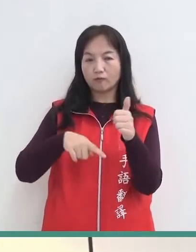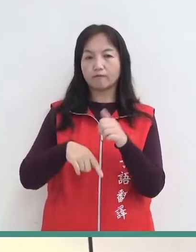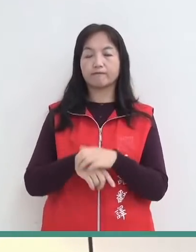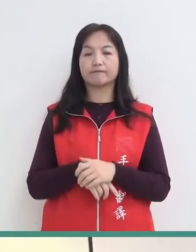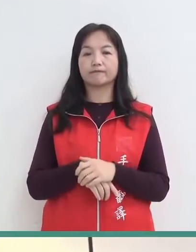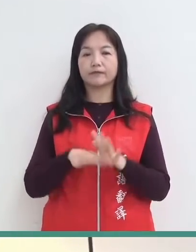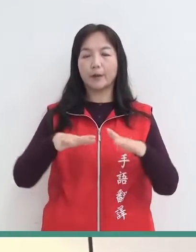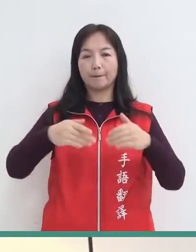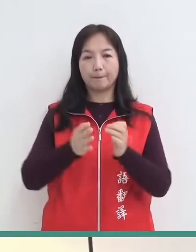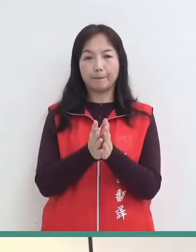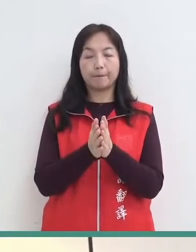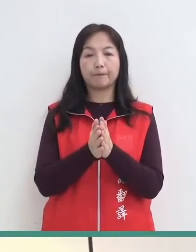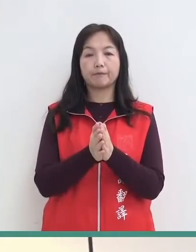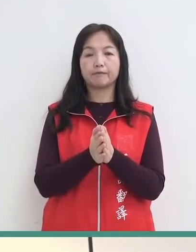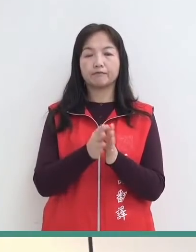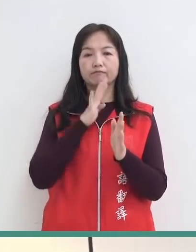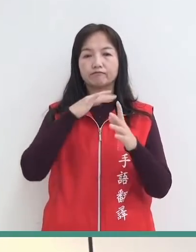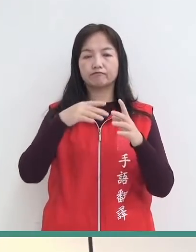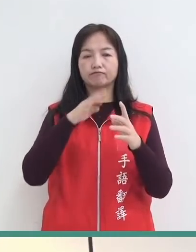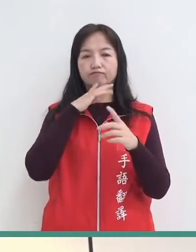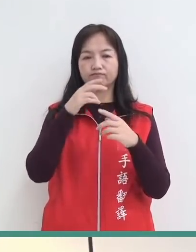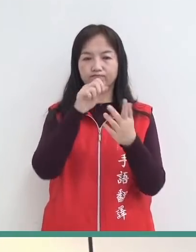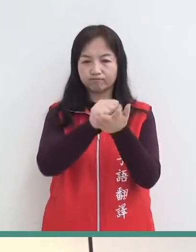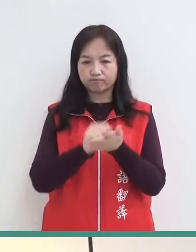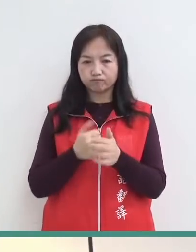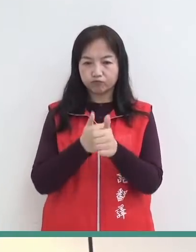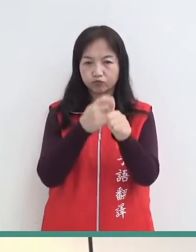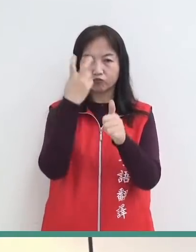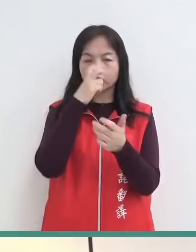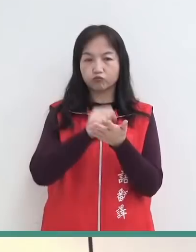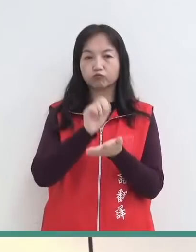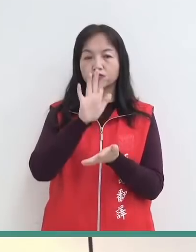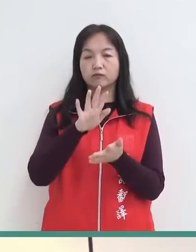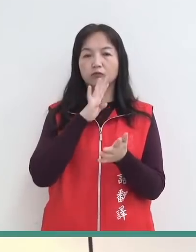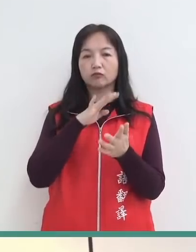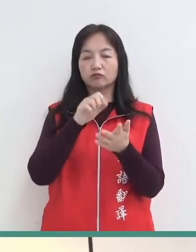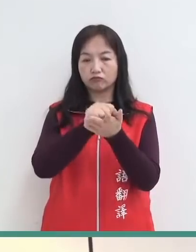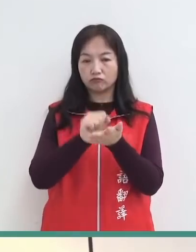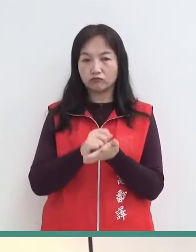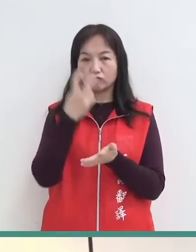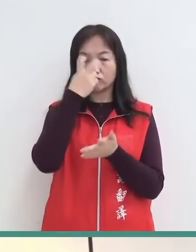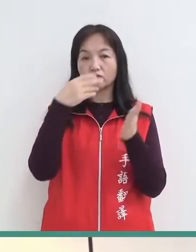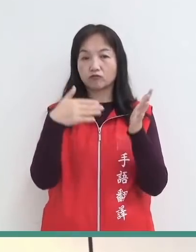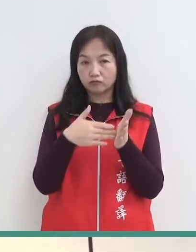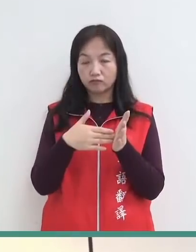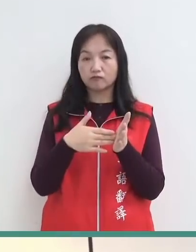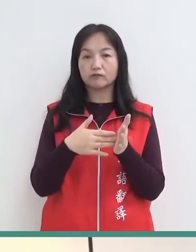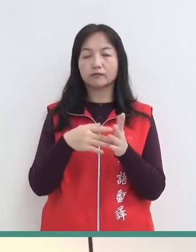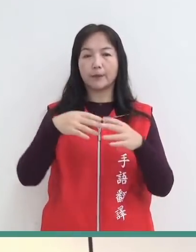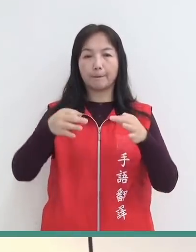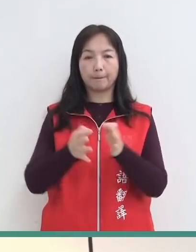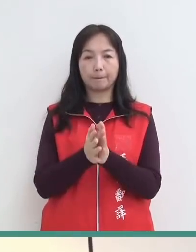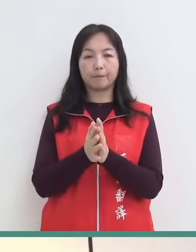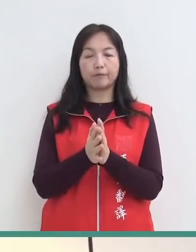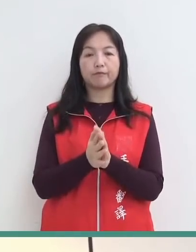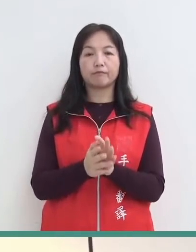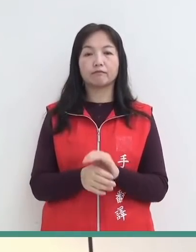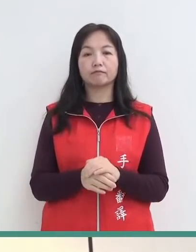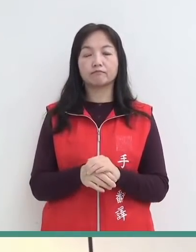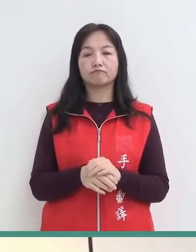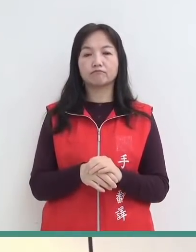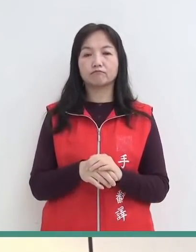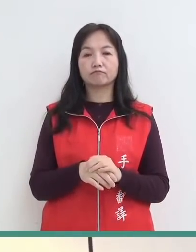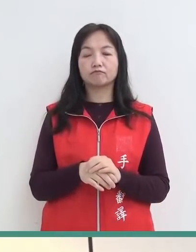那么第一时间就做好框列裁剪。那框列裁剪完成后，就随时这